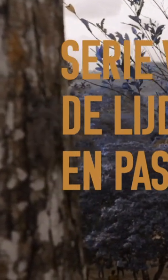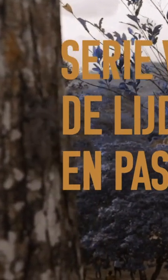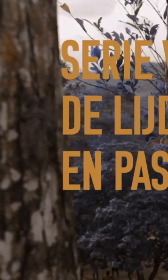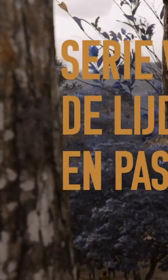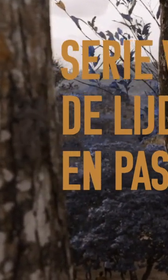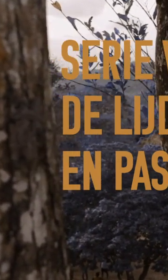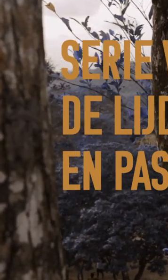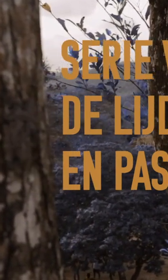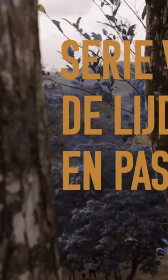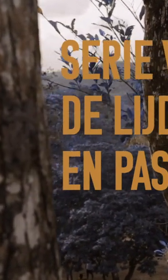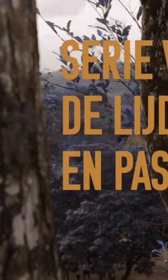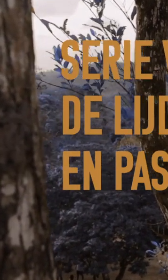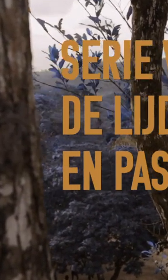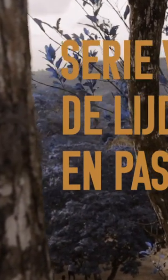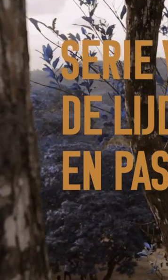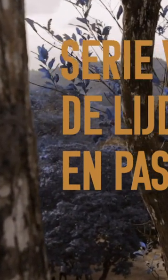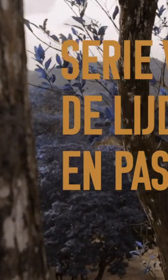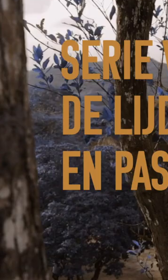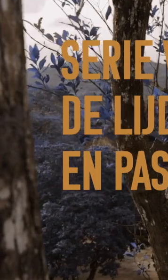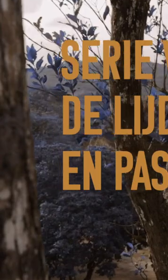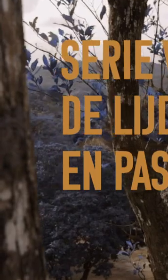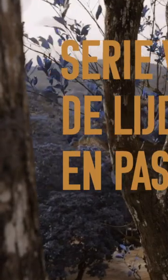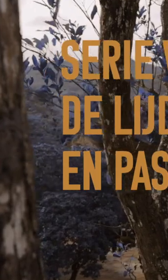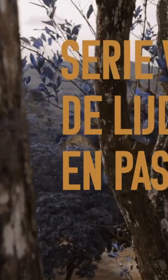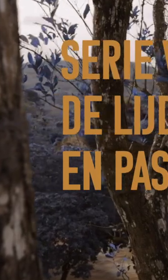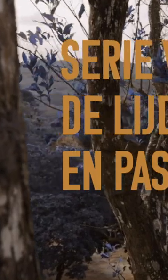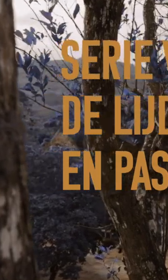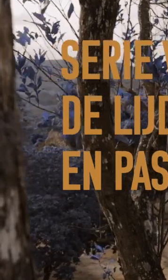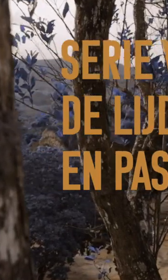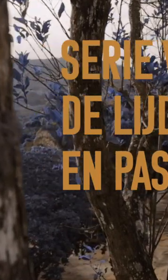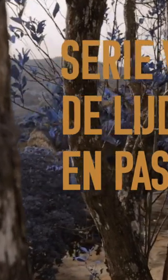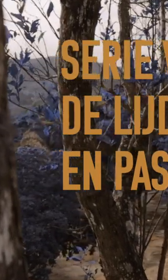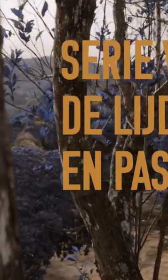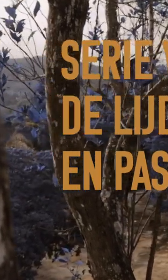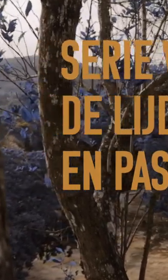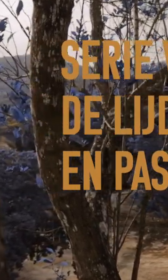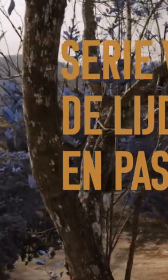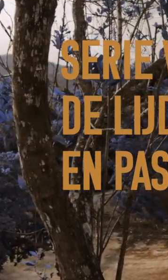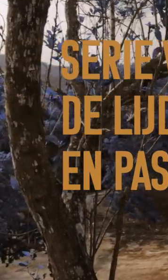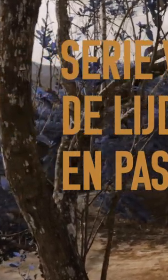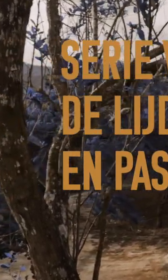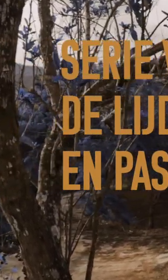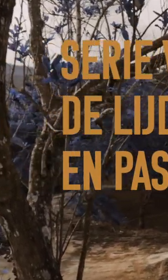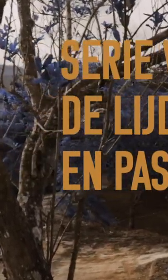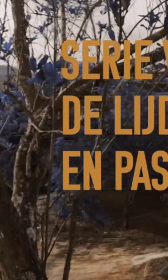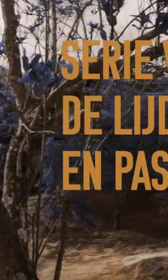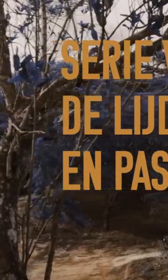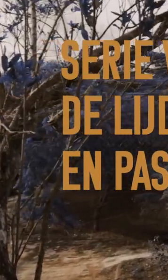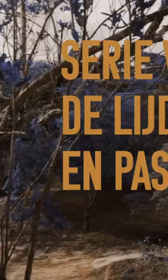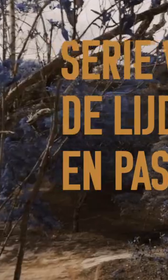de menigte schreeuwt en roept kruisig hem. Zo gaf